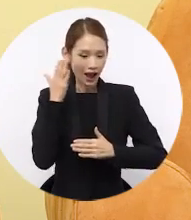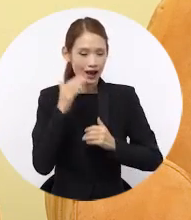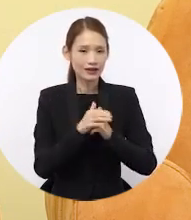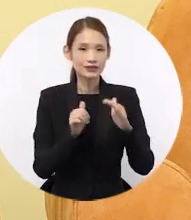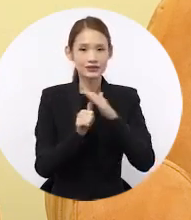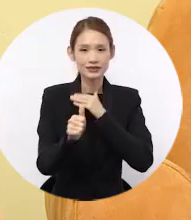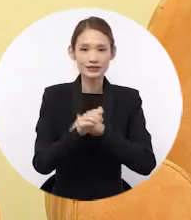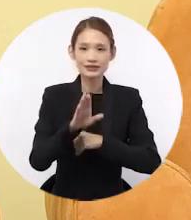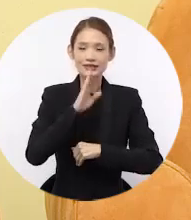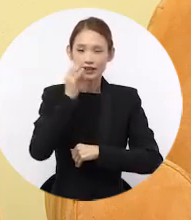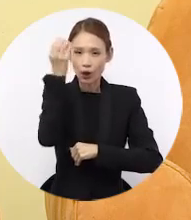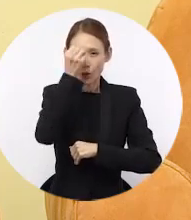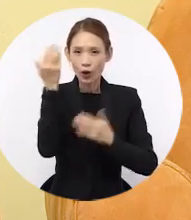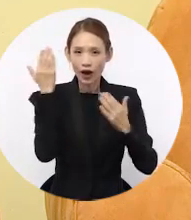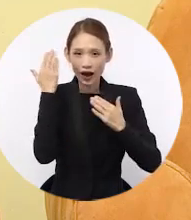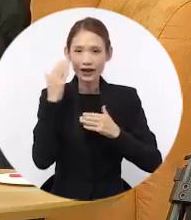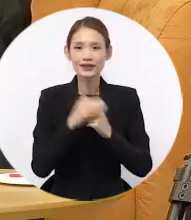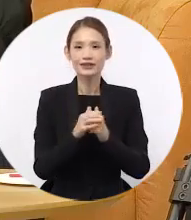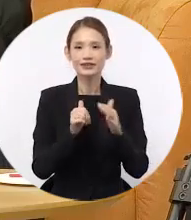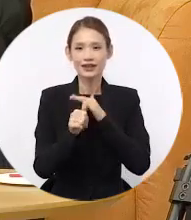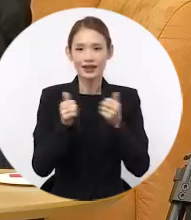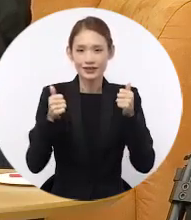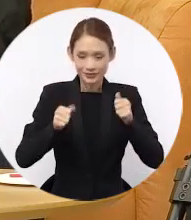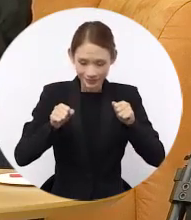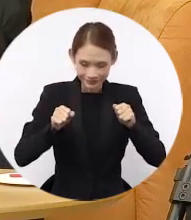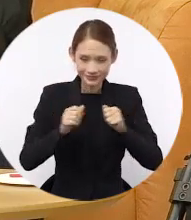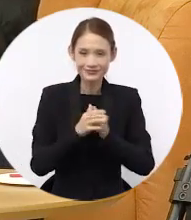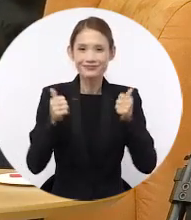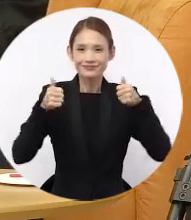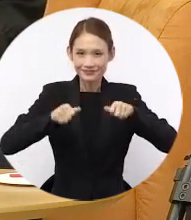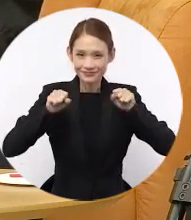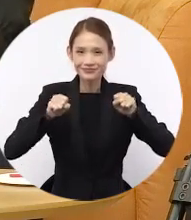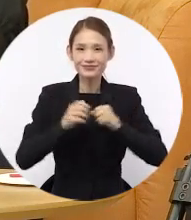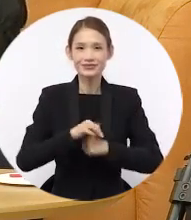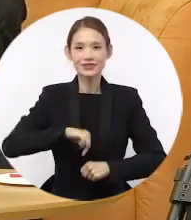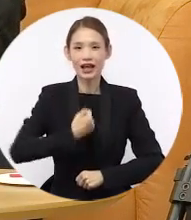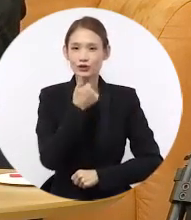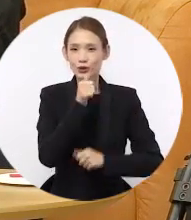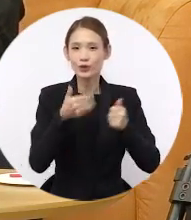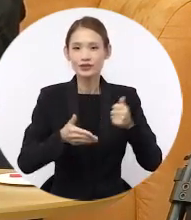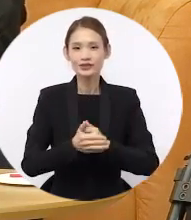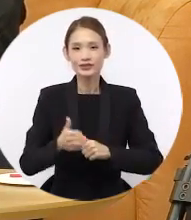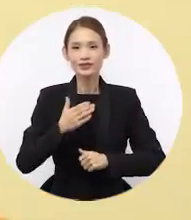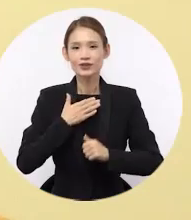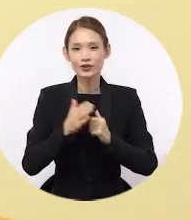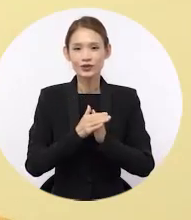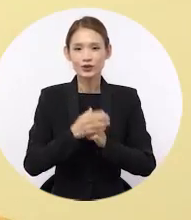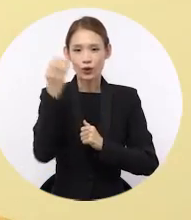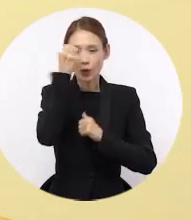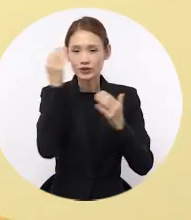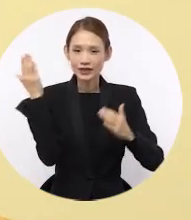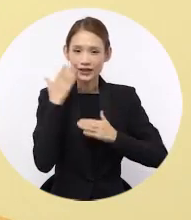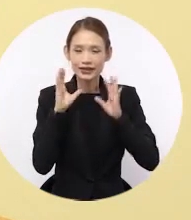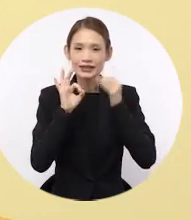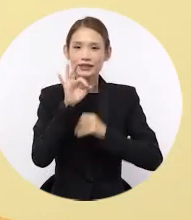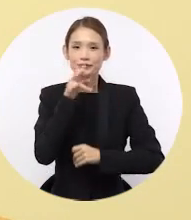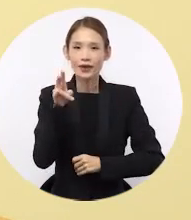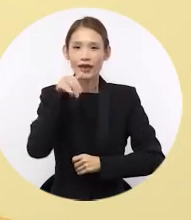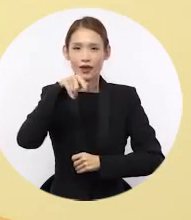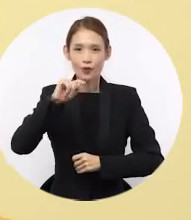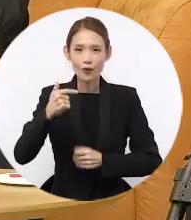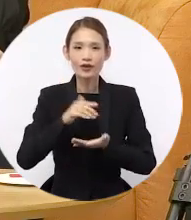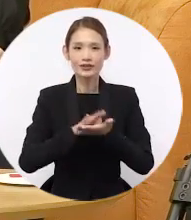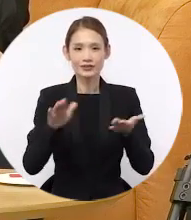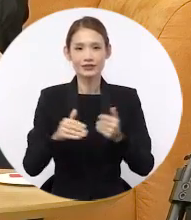대표로 찐 현역 고등학생을 모셨습니다. 네, 어서 오세요. 안녕하세요. 네, 안녕하세요. 네, 자기소개 부탁드릴게요. 네, 저는 현역 고등학생